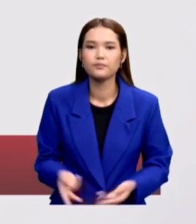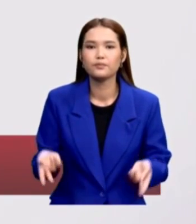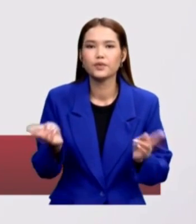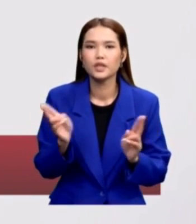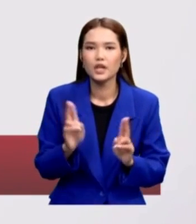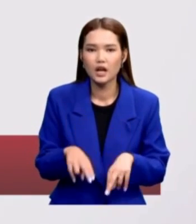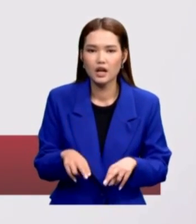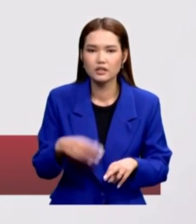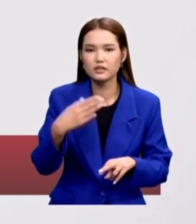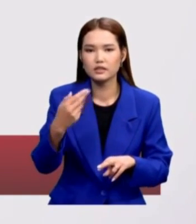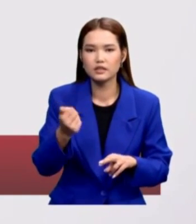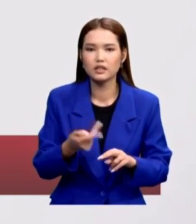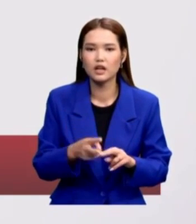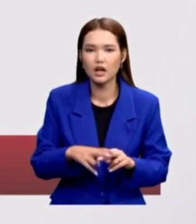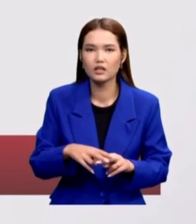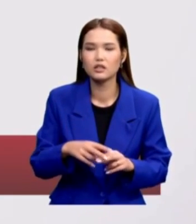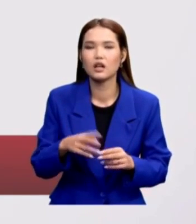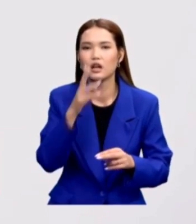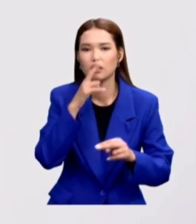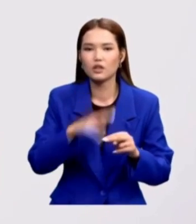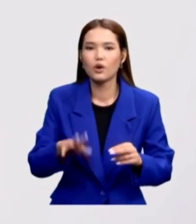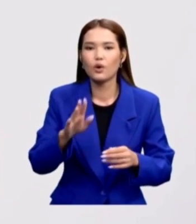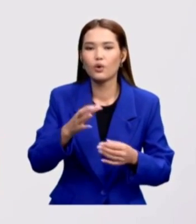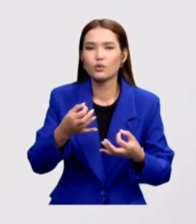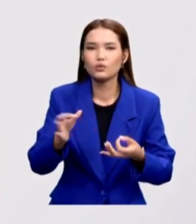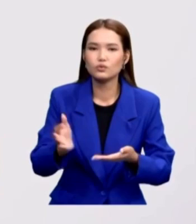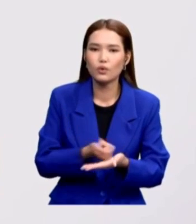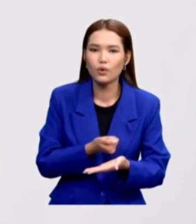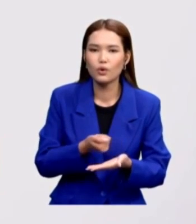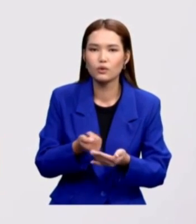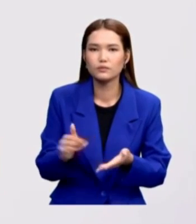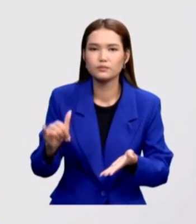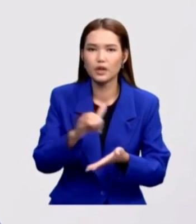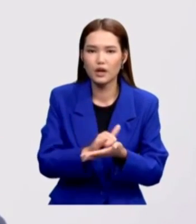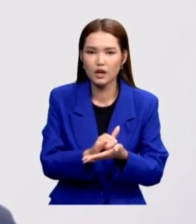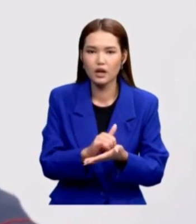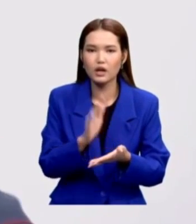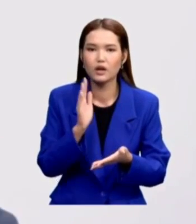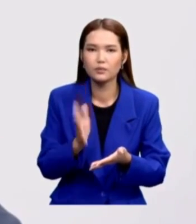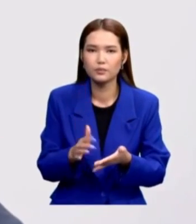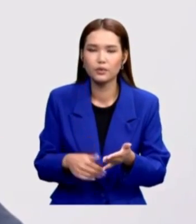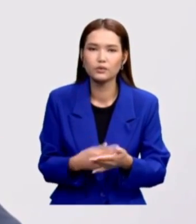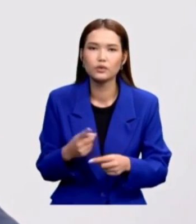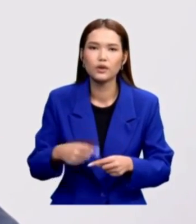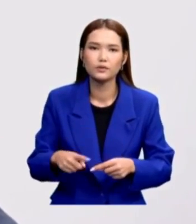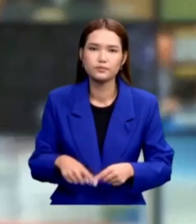Қалғандары бойынша кемшіліктерді жою туралы ұйғарымдар енгізіледі, тексерулер жалғасуда.